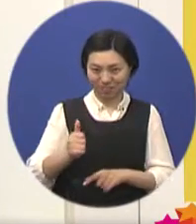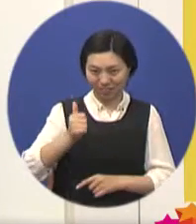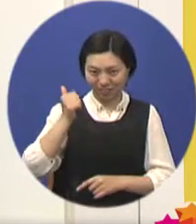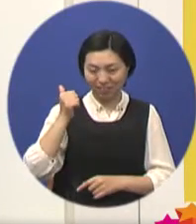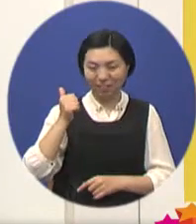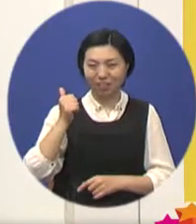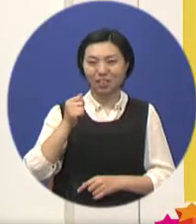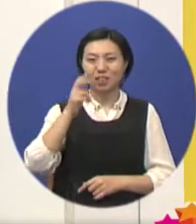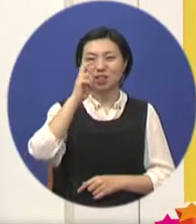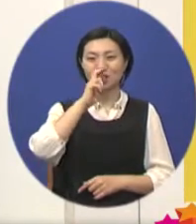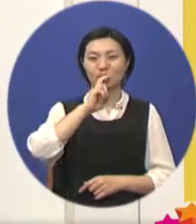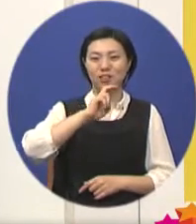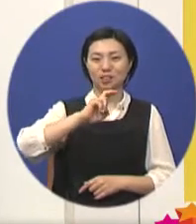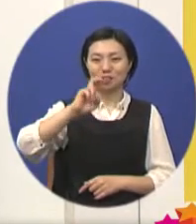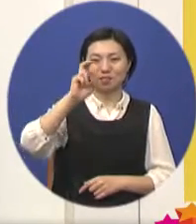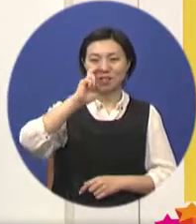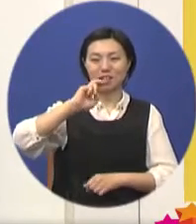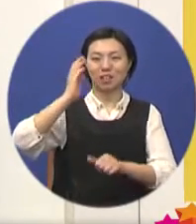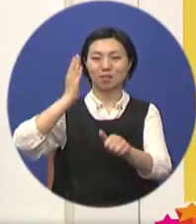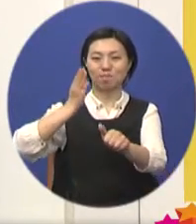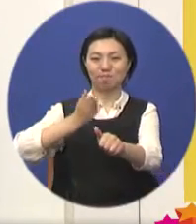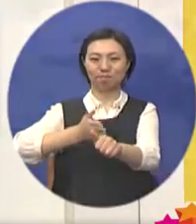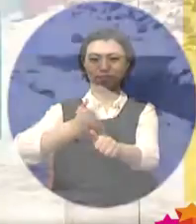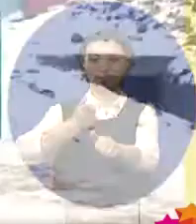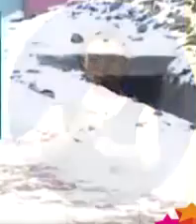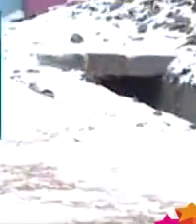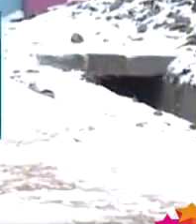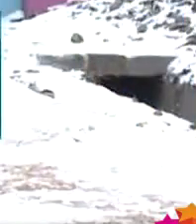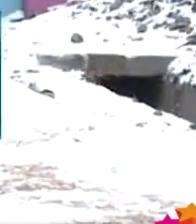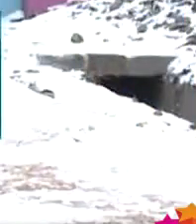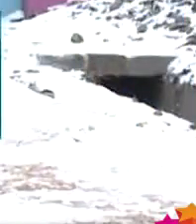네. 넘어갔어요. 웃으며 삽시다. 네, 주세요. 주세요.